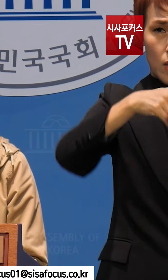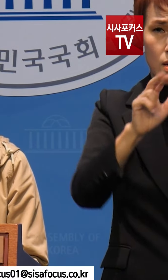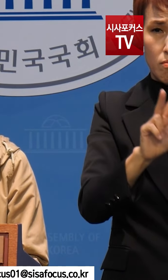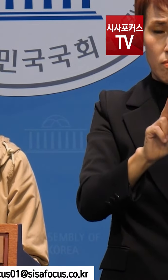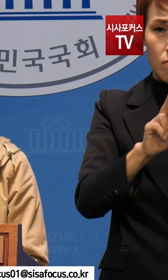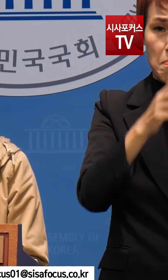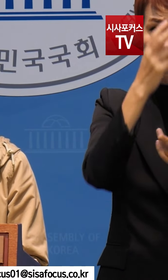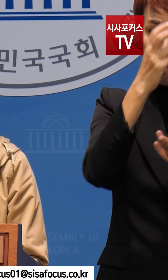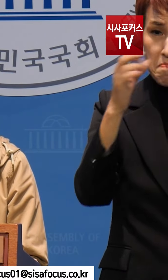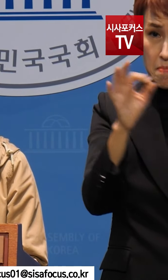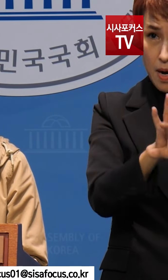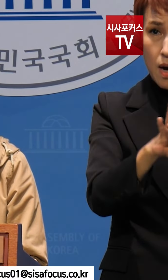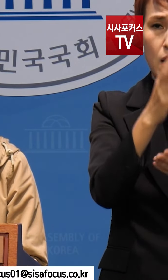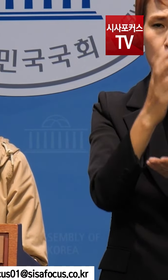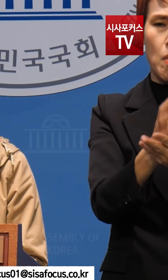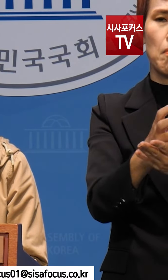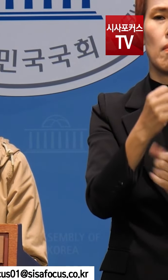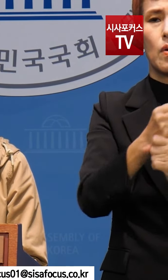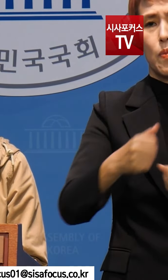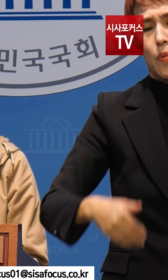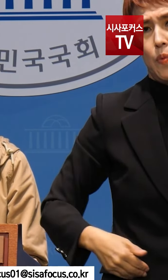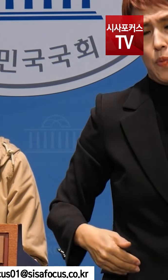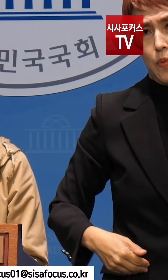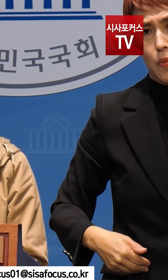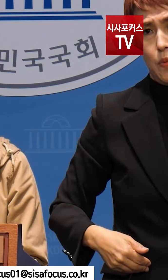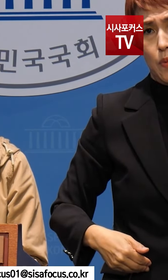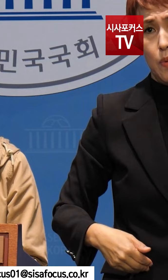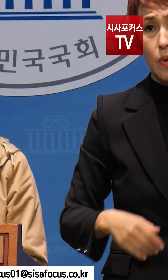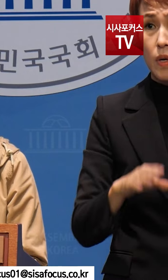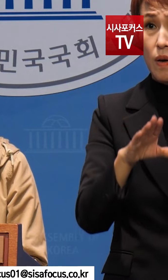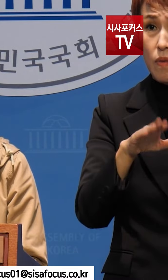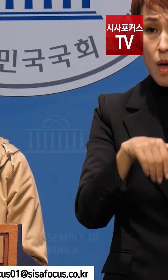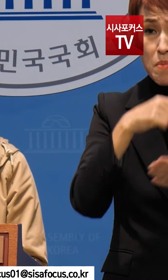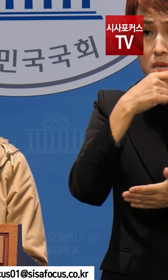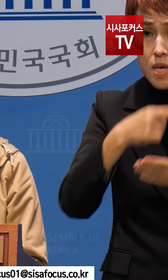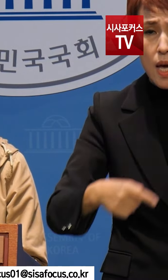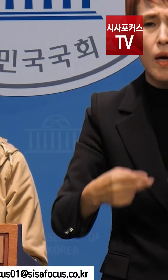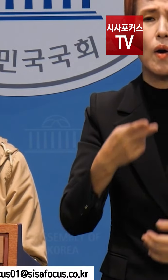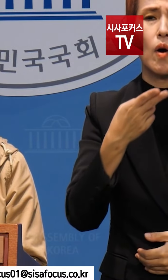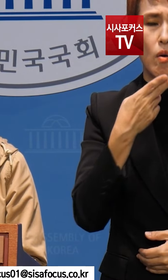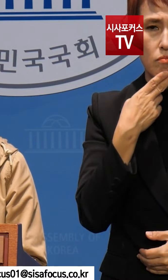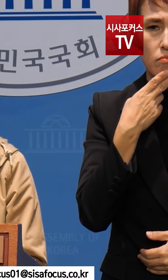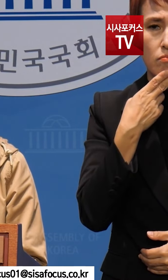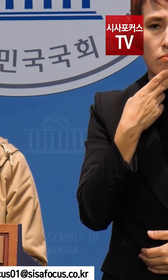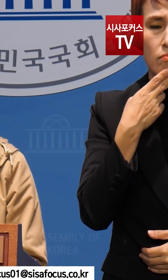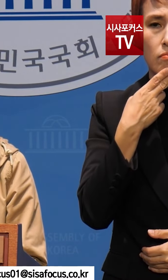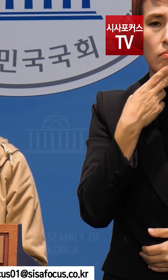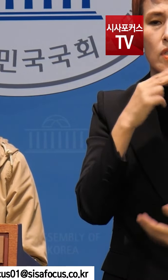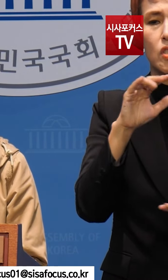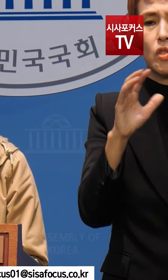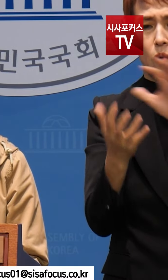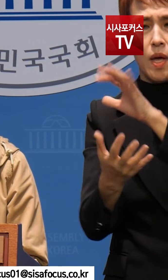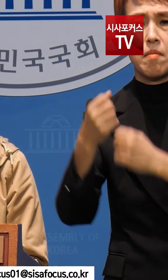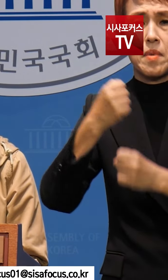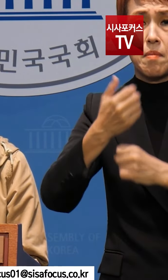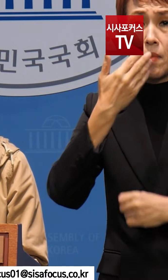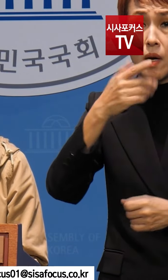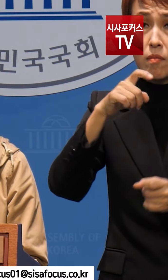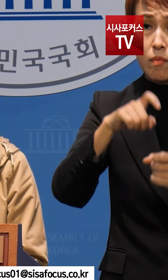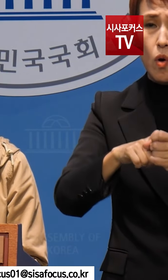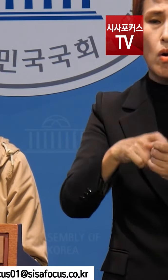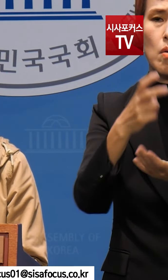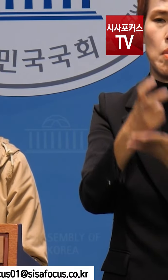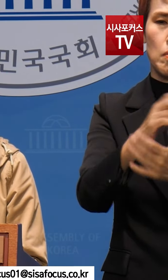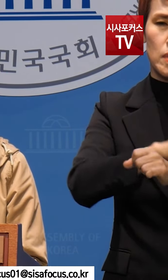합니다 탈석탄 재정 과정에서 그 누구도 피해를 입지 않는 정의로운 전환이 될 수 있도록 제대로